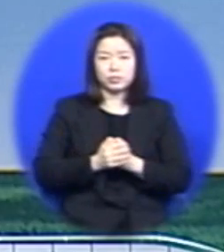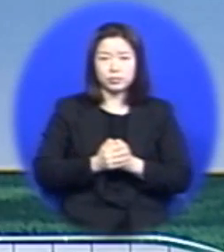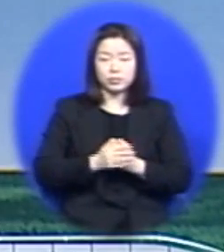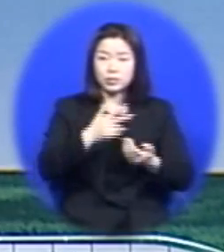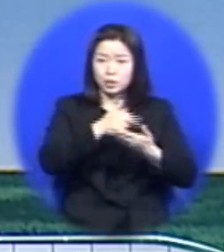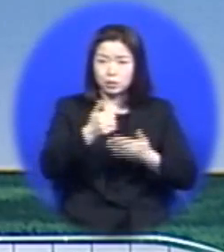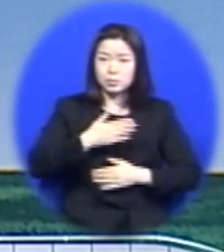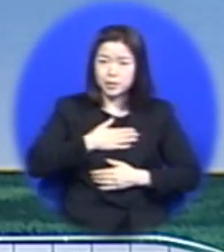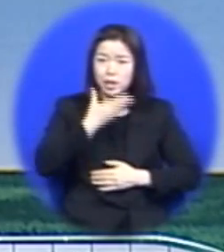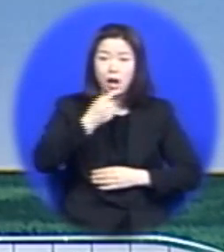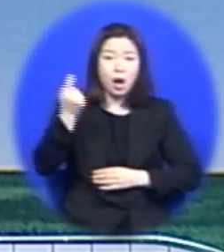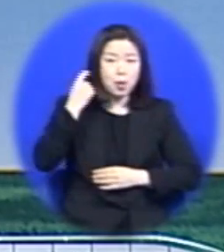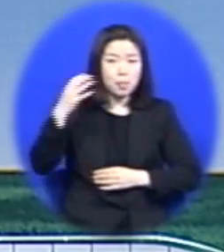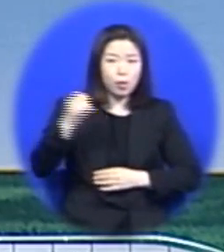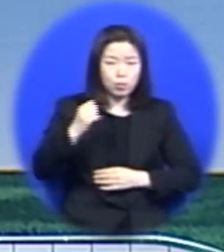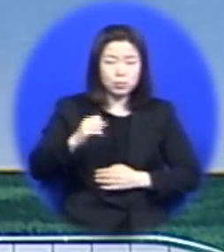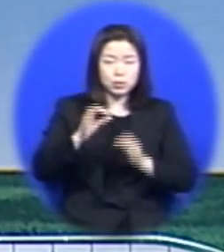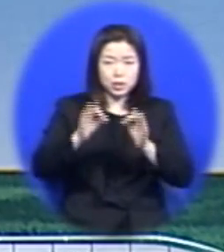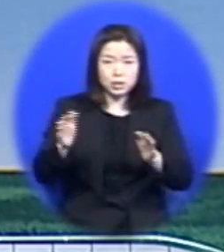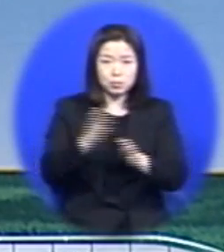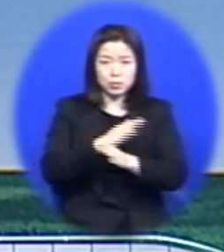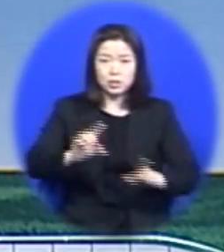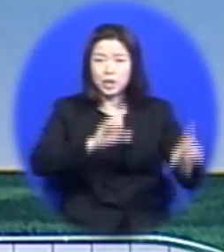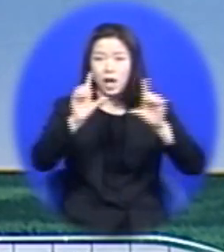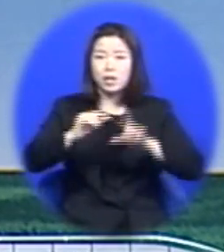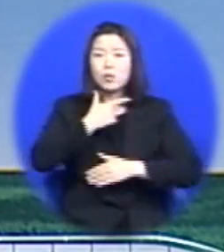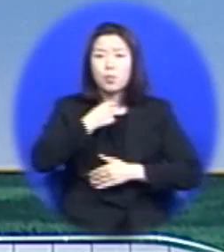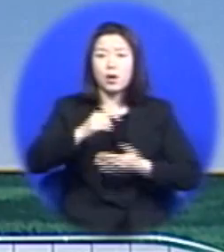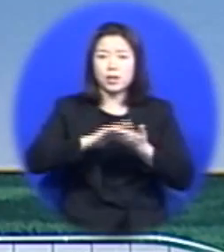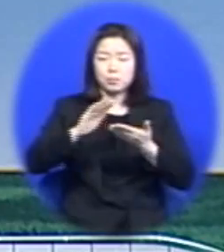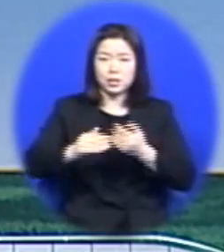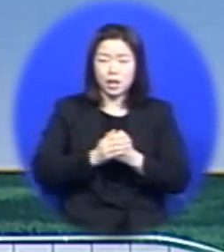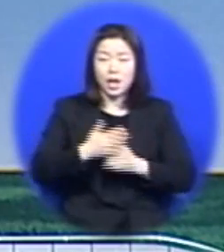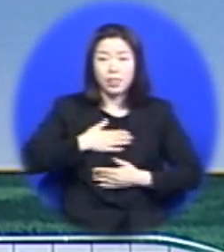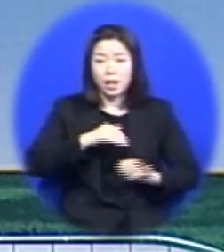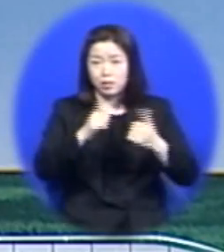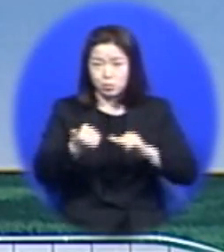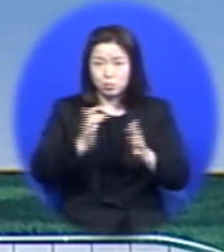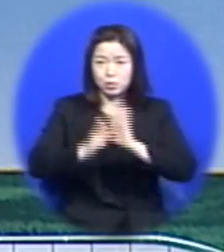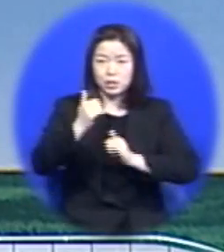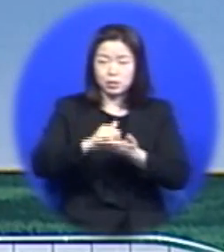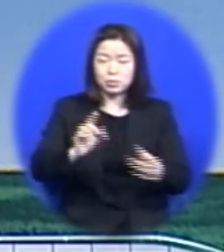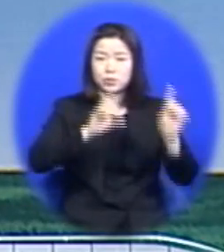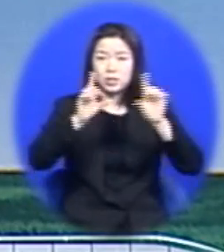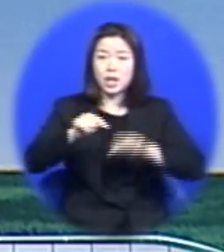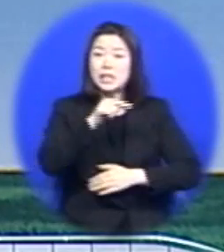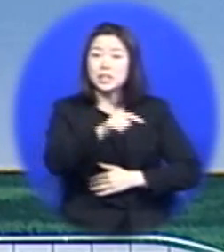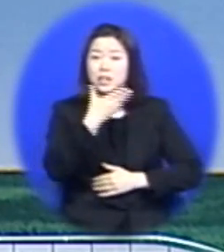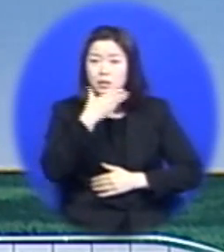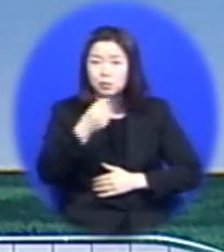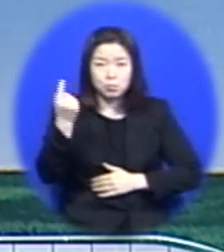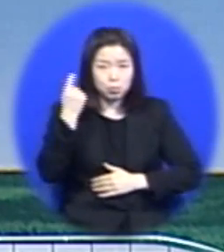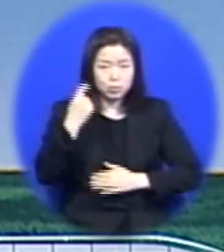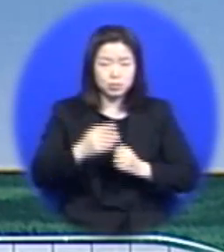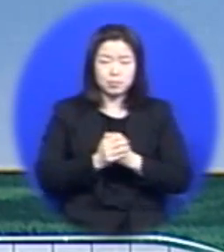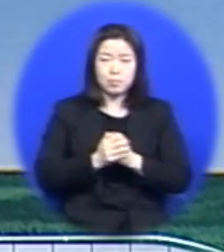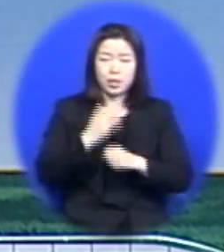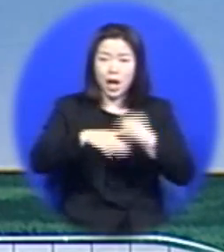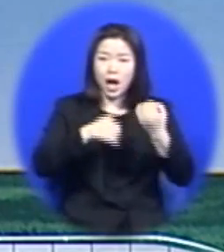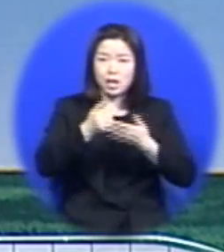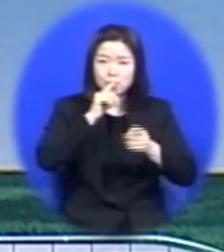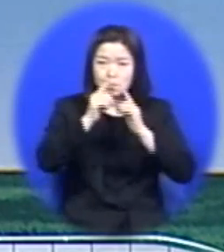주님, 제가 복음으로 이제부터 살기를 원합니다. 나는 죽고 예수로 사는 그 복음으로, 하나님의